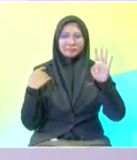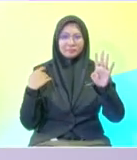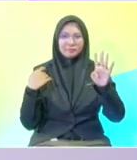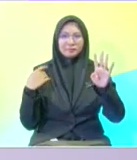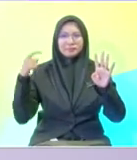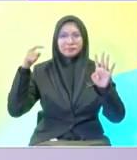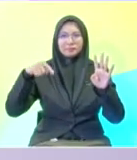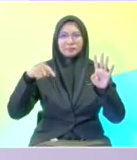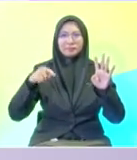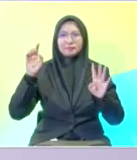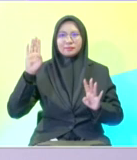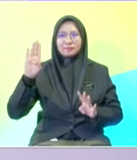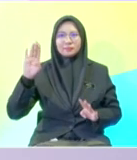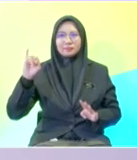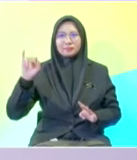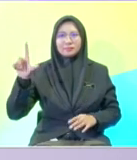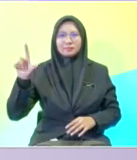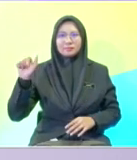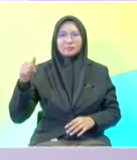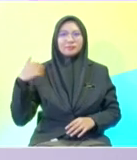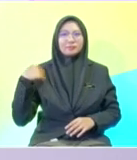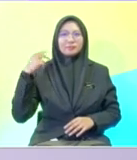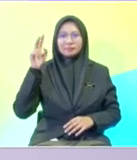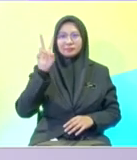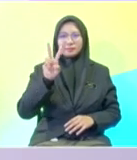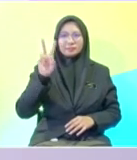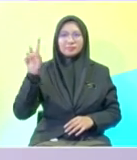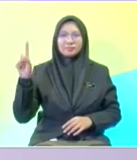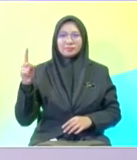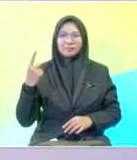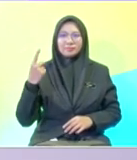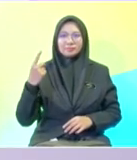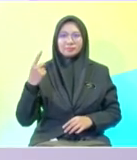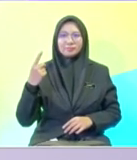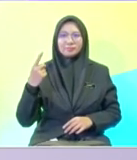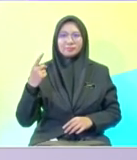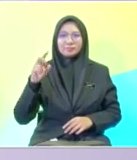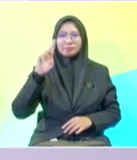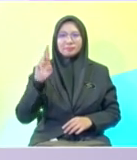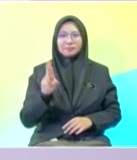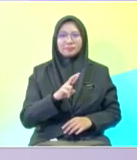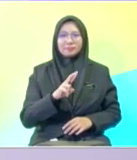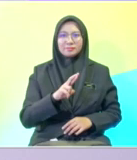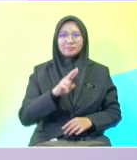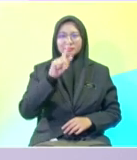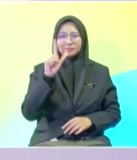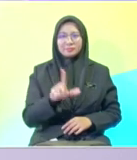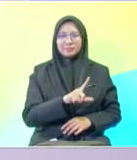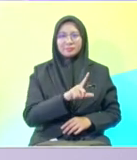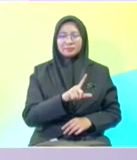dan idgham bilagun ada dua huruf saja Aiman yaitu ro dan lam